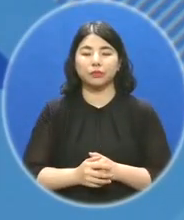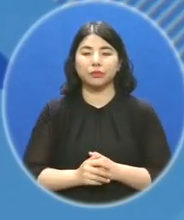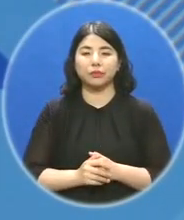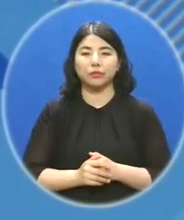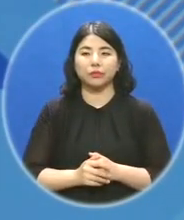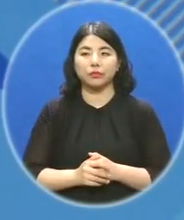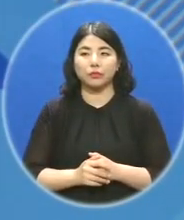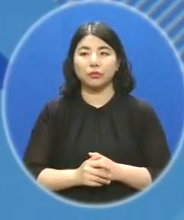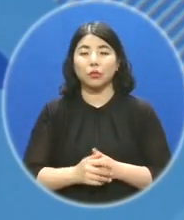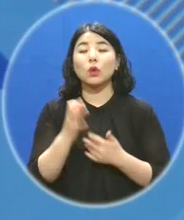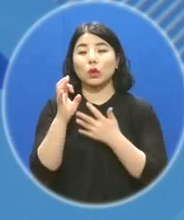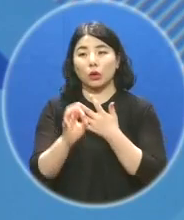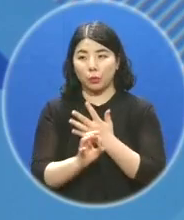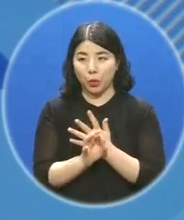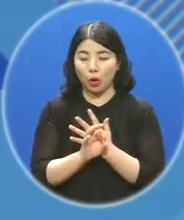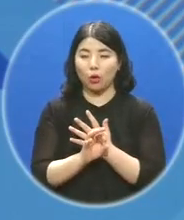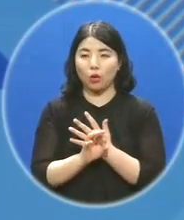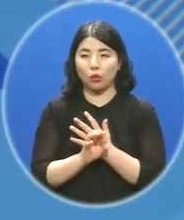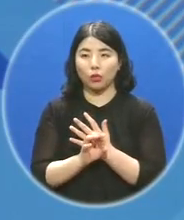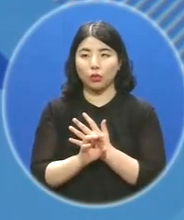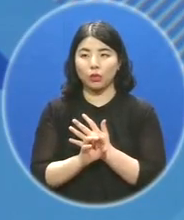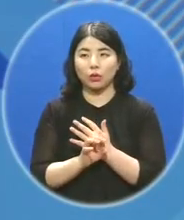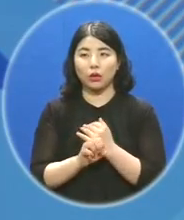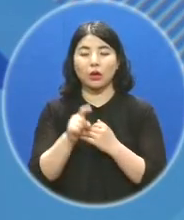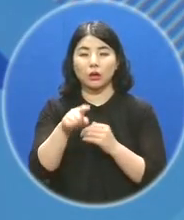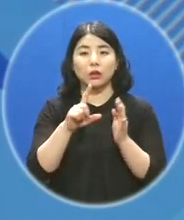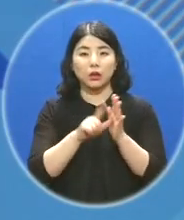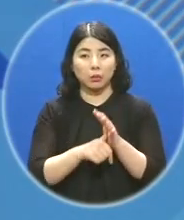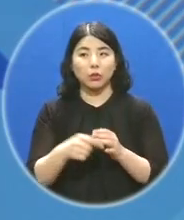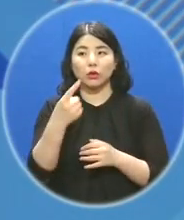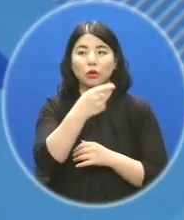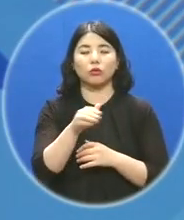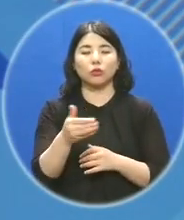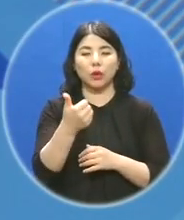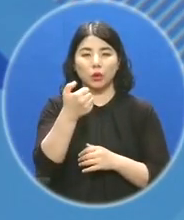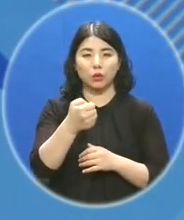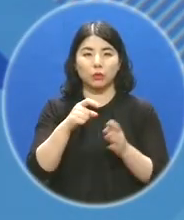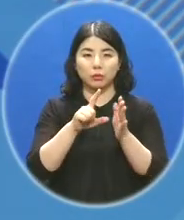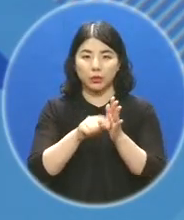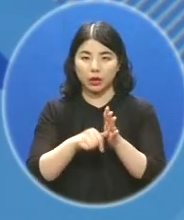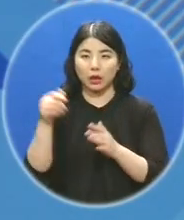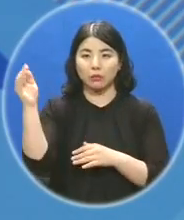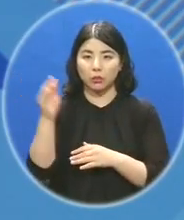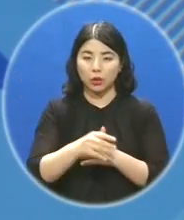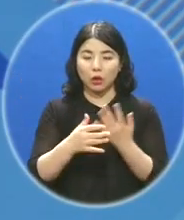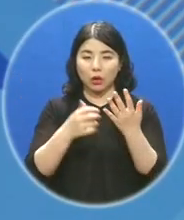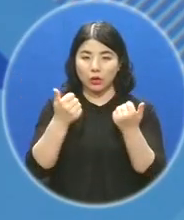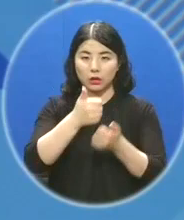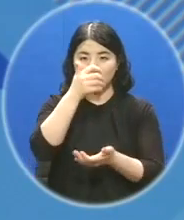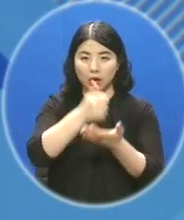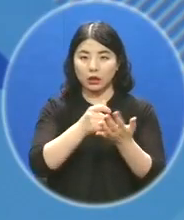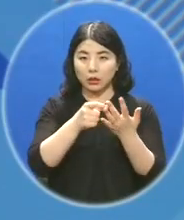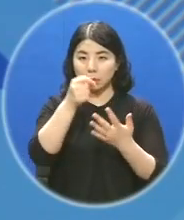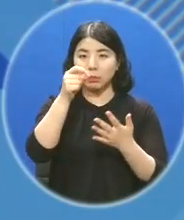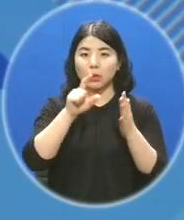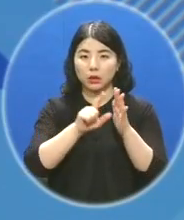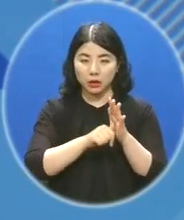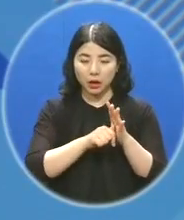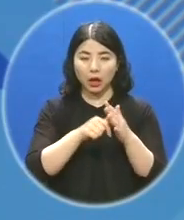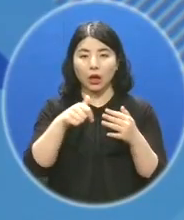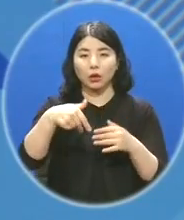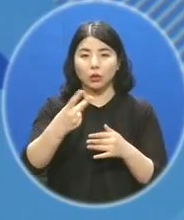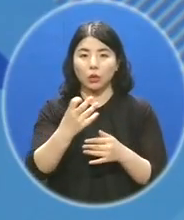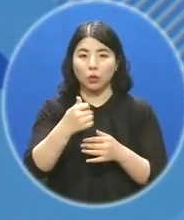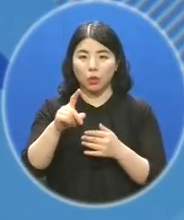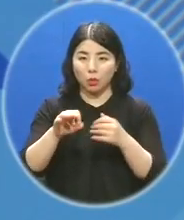하겠습니다. 그러면 바로 그때부터 1995년부터 의회 의장님을 선출할 때는 이렇게 교황